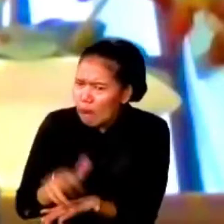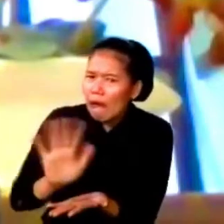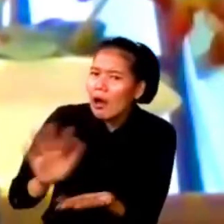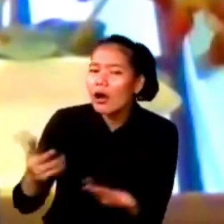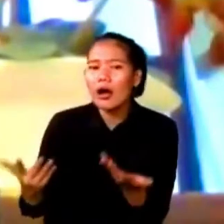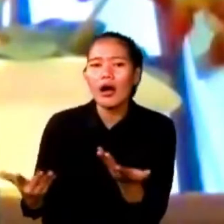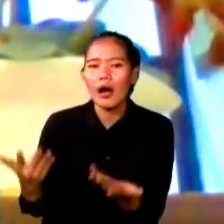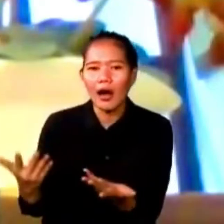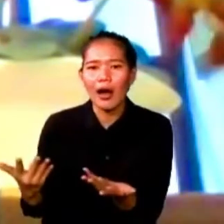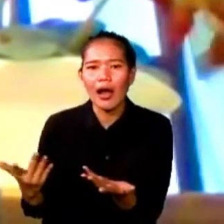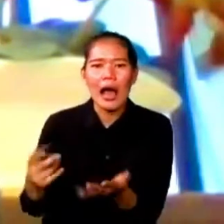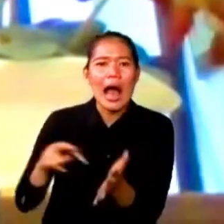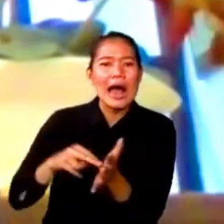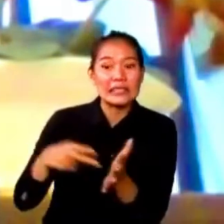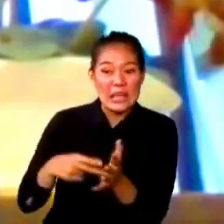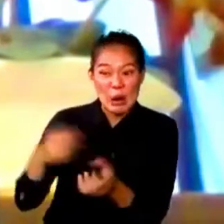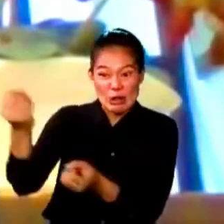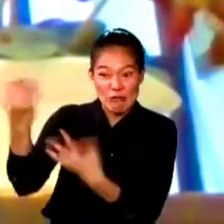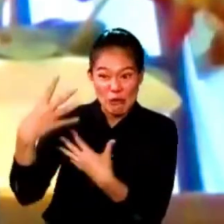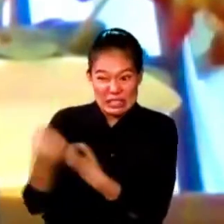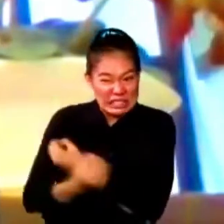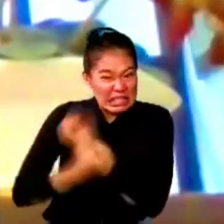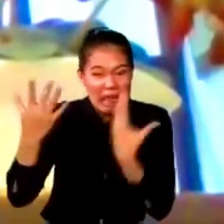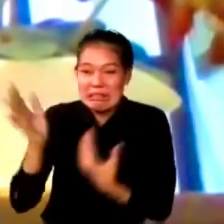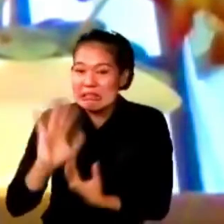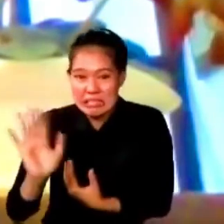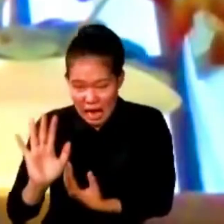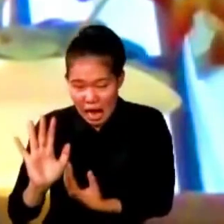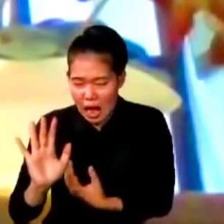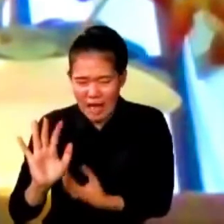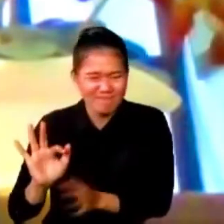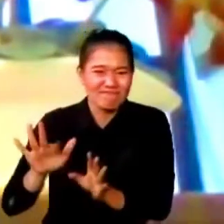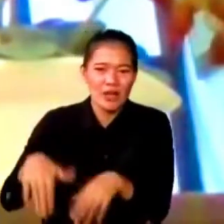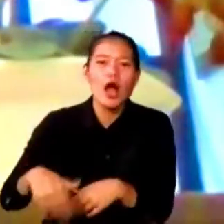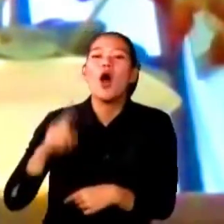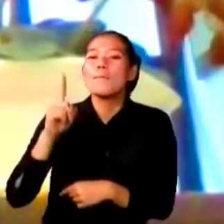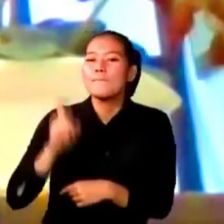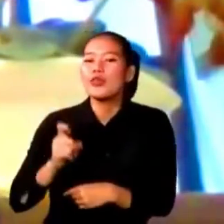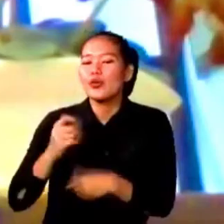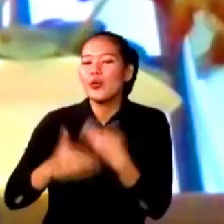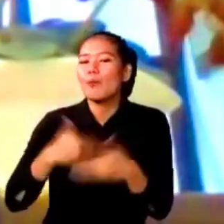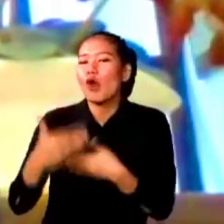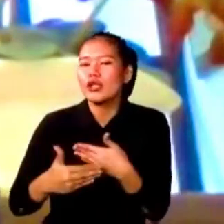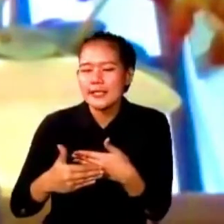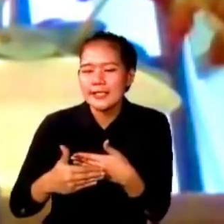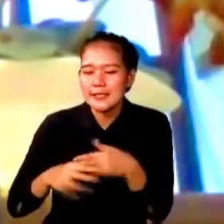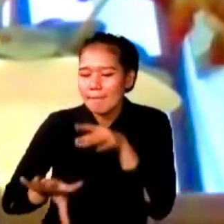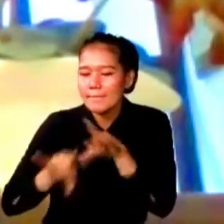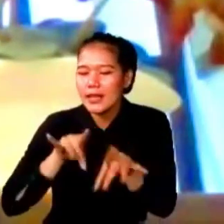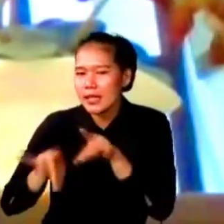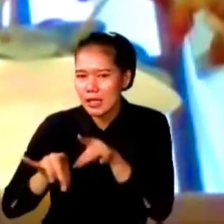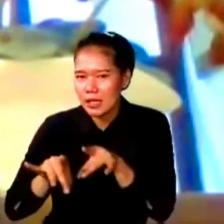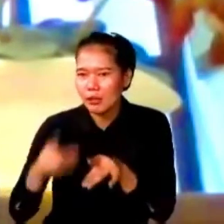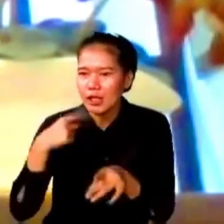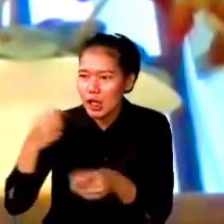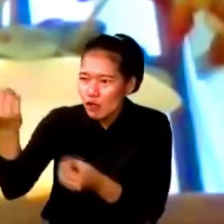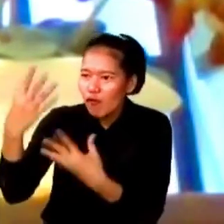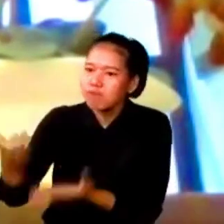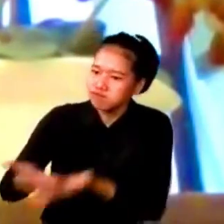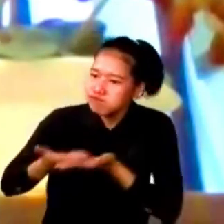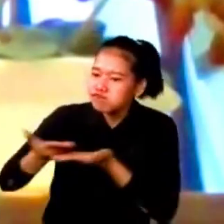maka harus anda mekanisme klarifikasi Jangan ditelan mentah-mentah